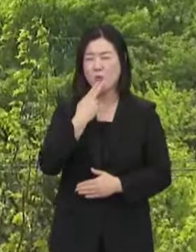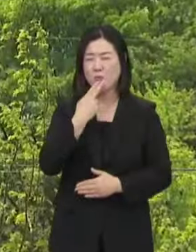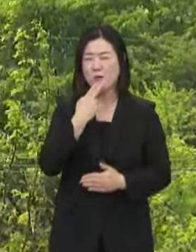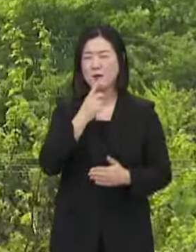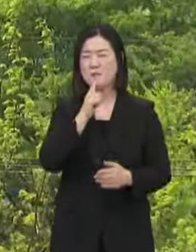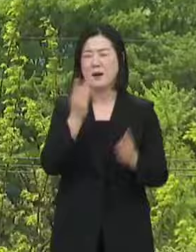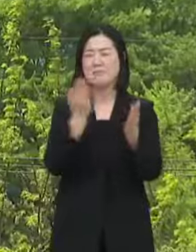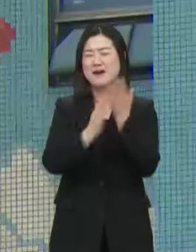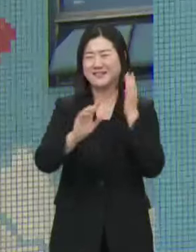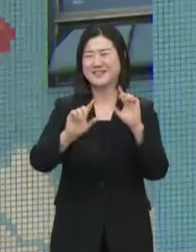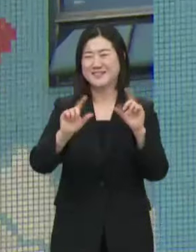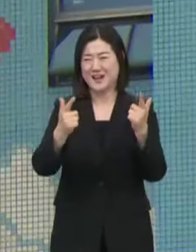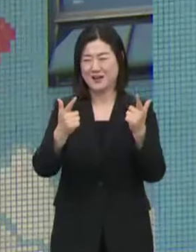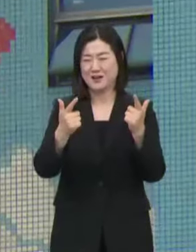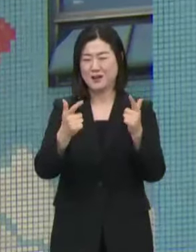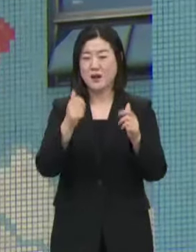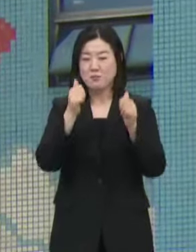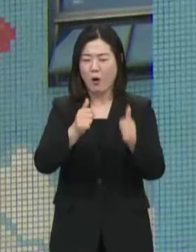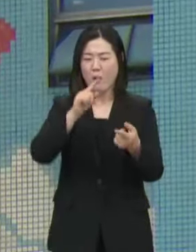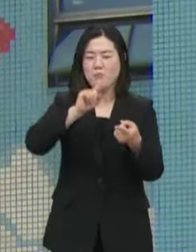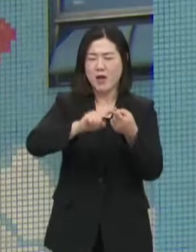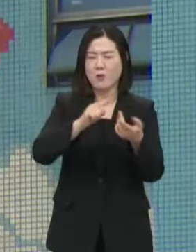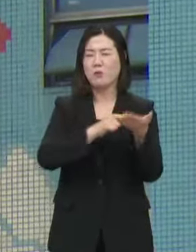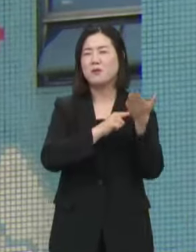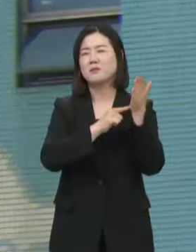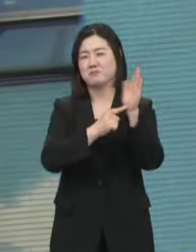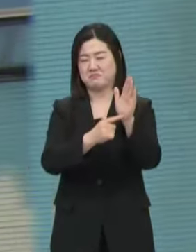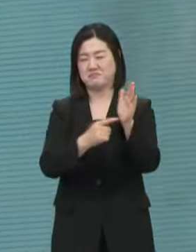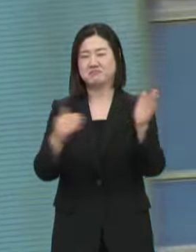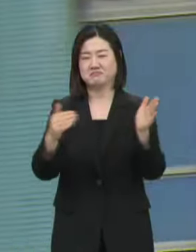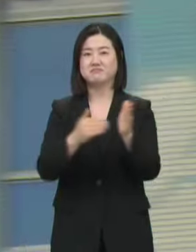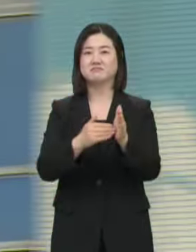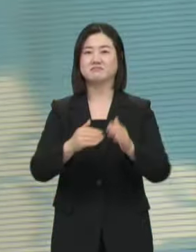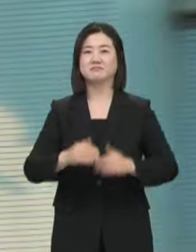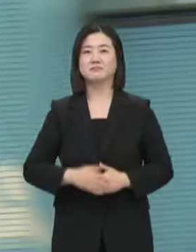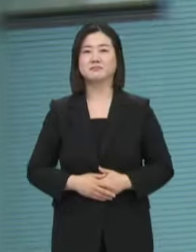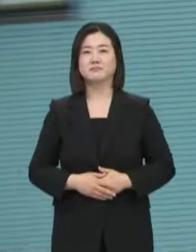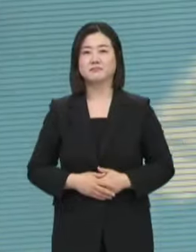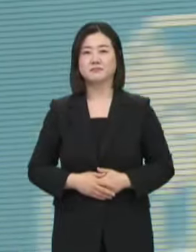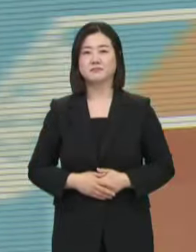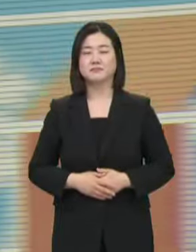있다며 부당한 주장을 지속한다면 법적 대응에 나서겠다고 반박했습니다